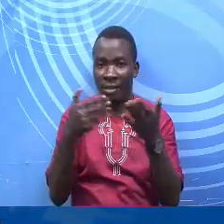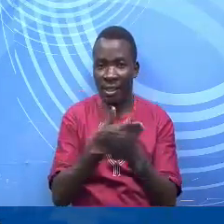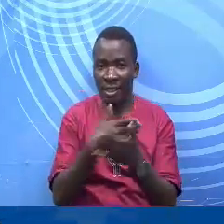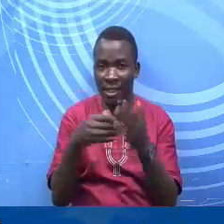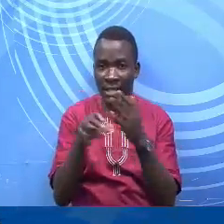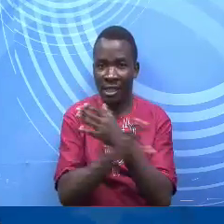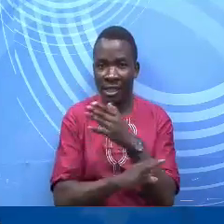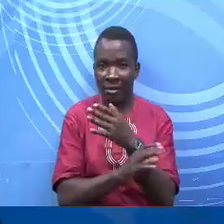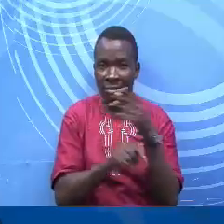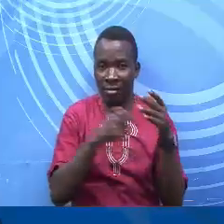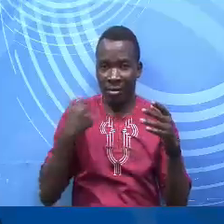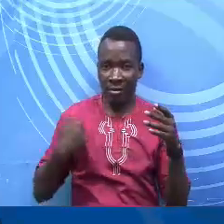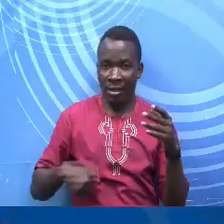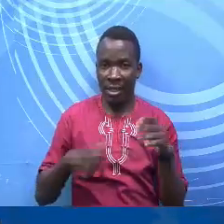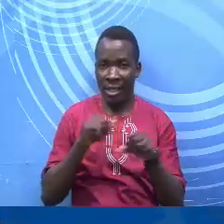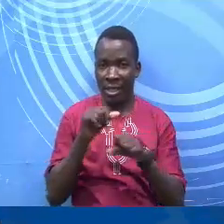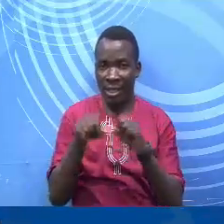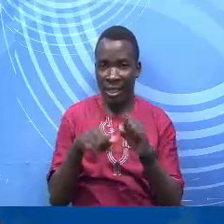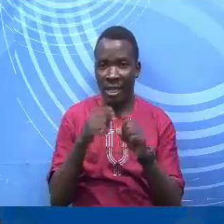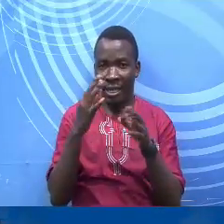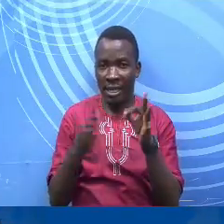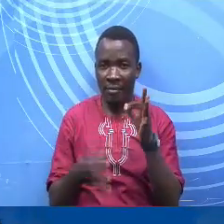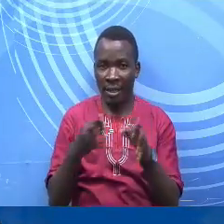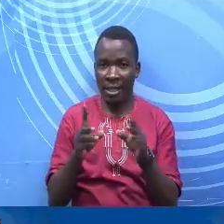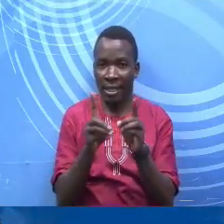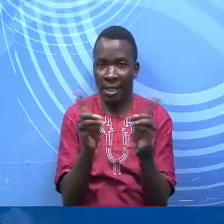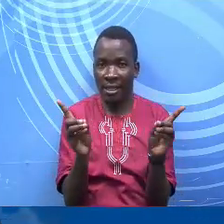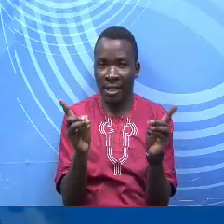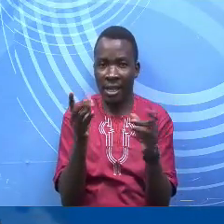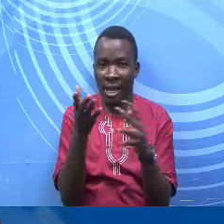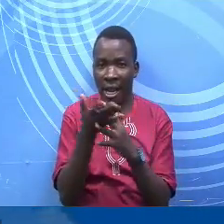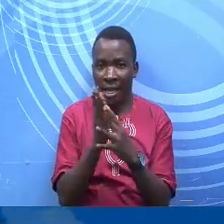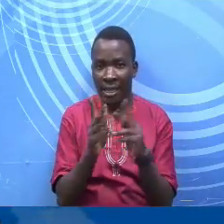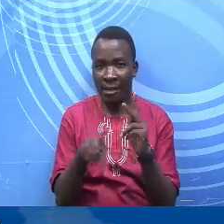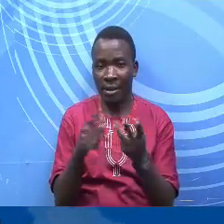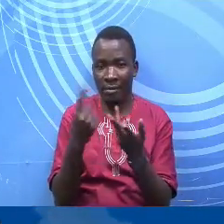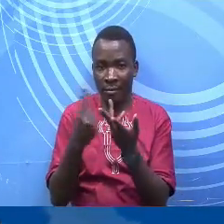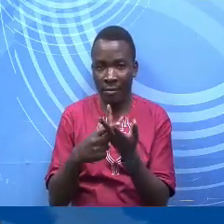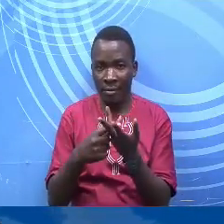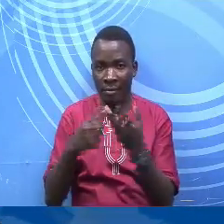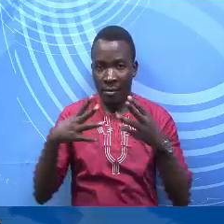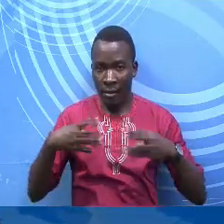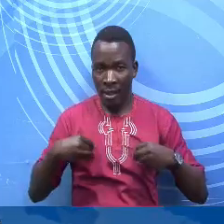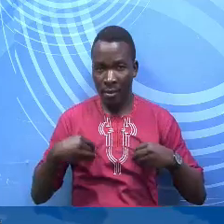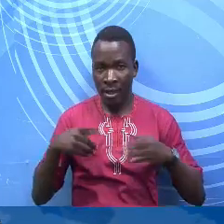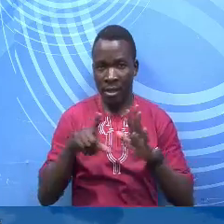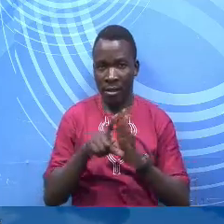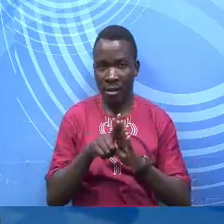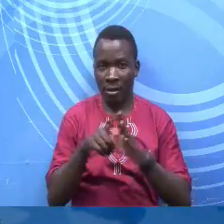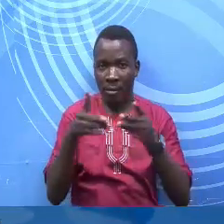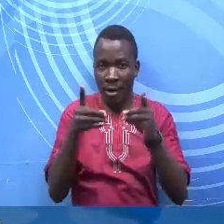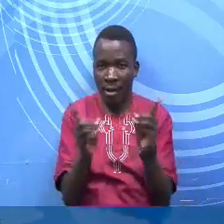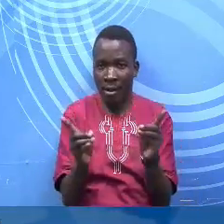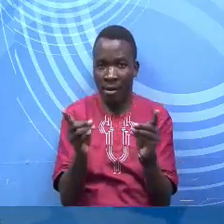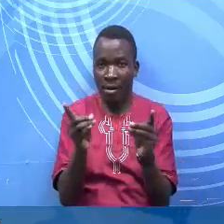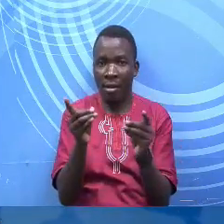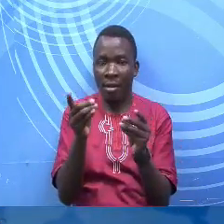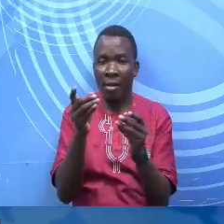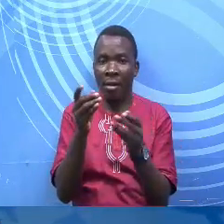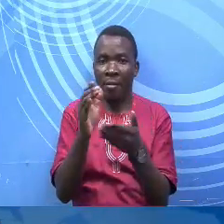gihugu rirebana n'imanza z'ubutane hagati y'abashakanye byemewe n'amategeko abatandukanywa bagabanywa